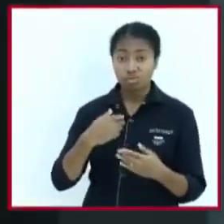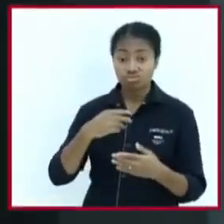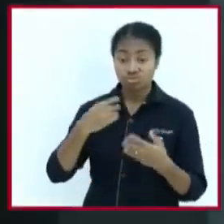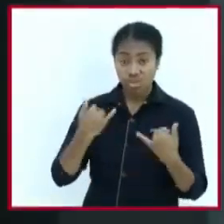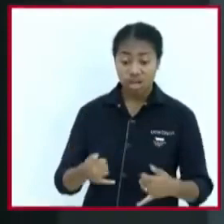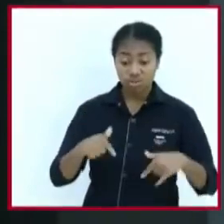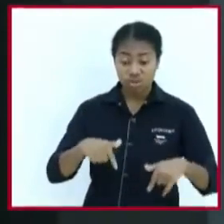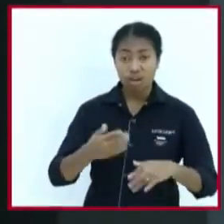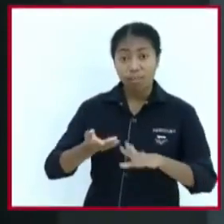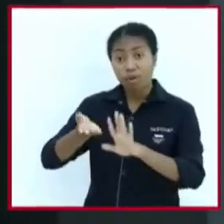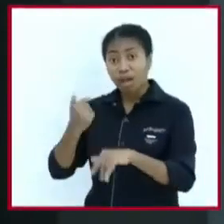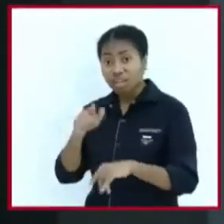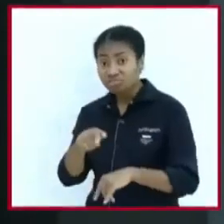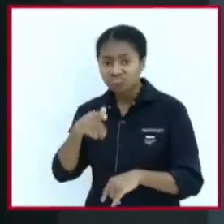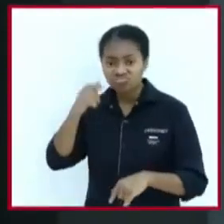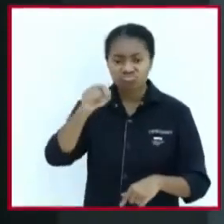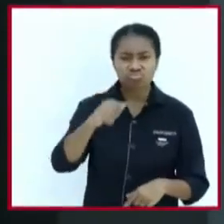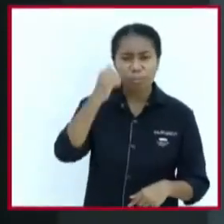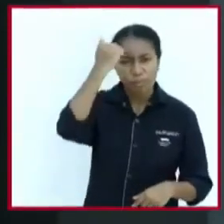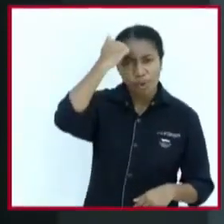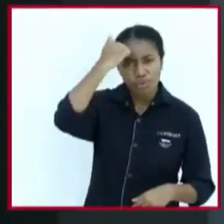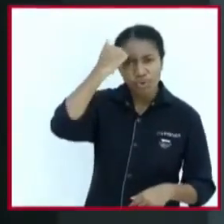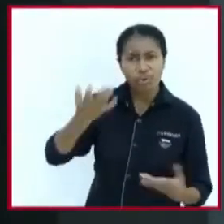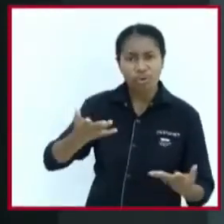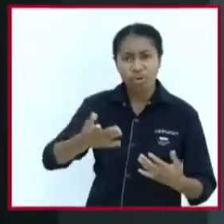gambar itu bodoh